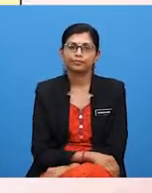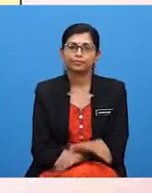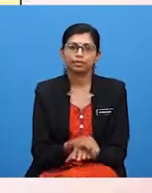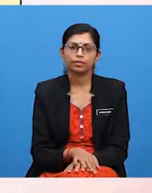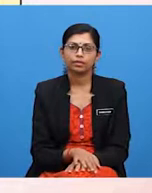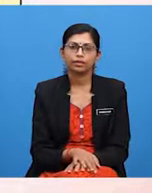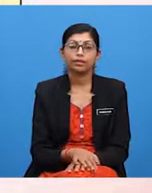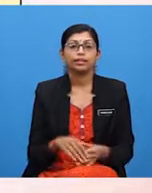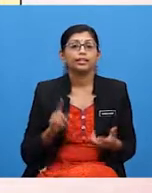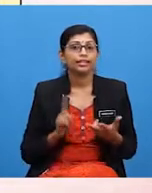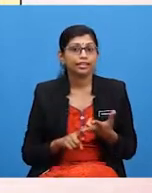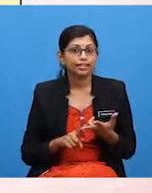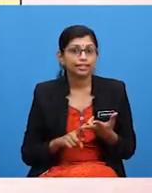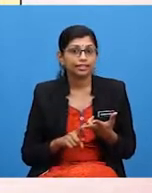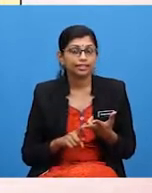Ketiga,